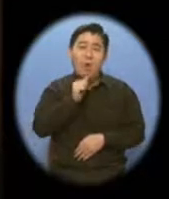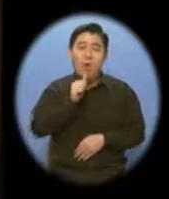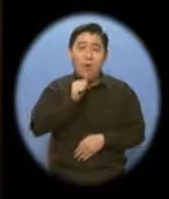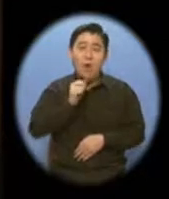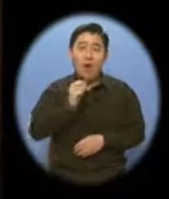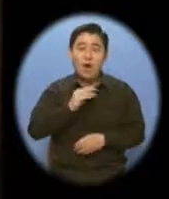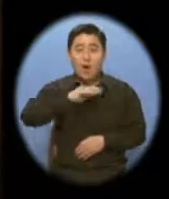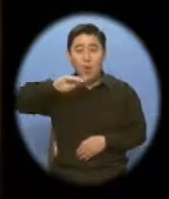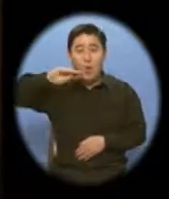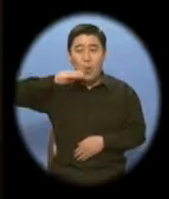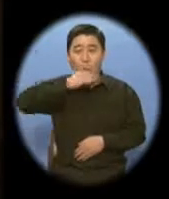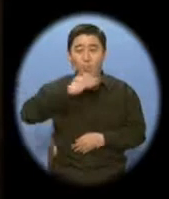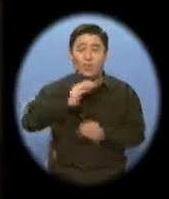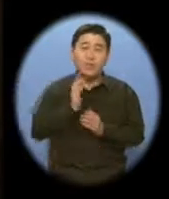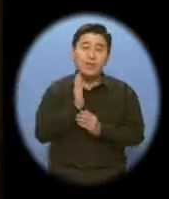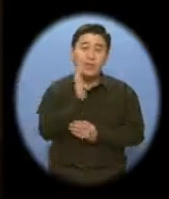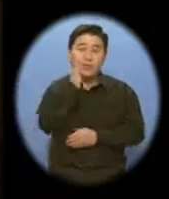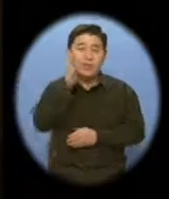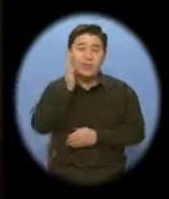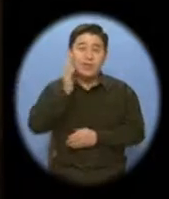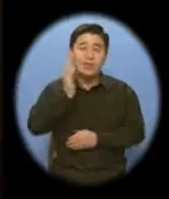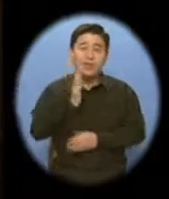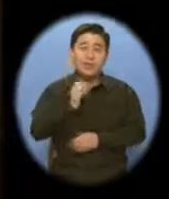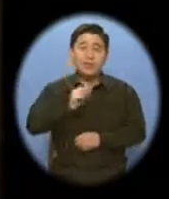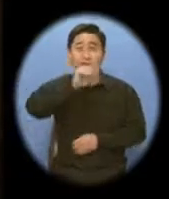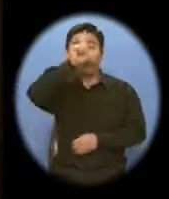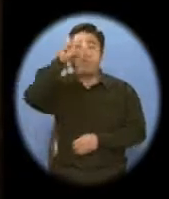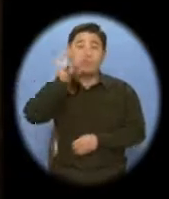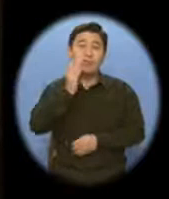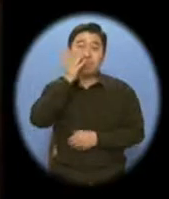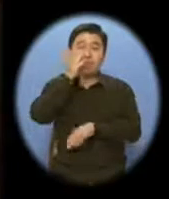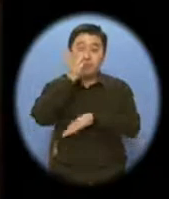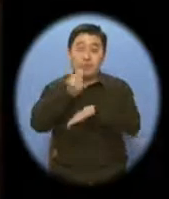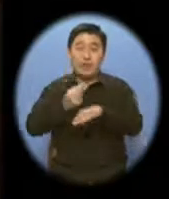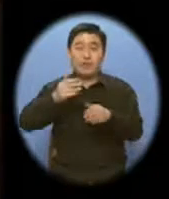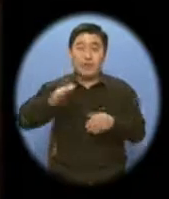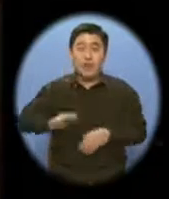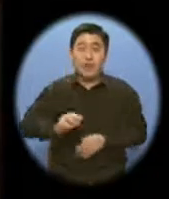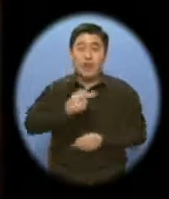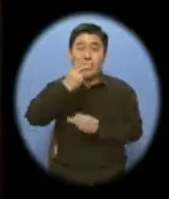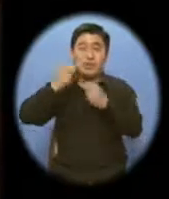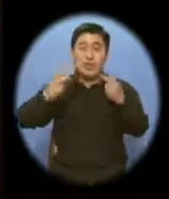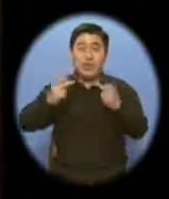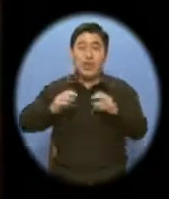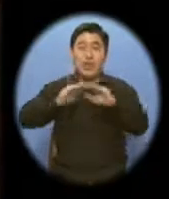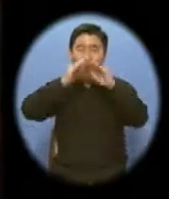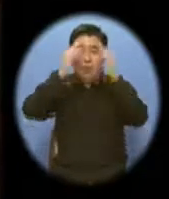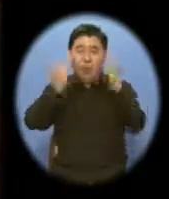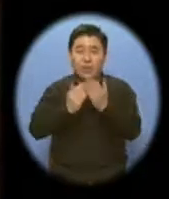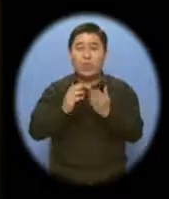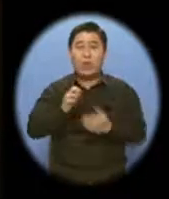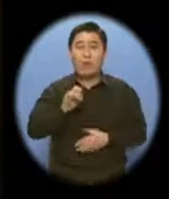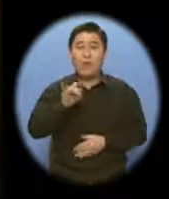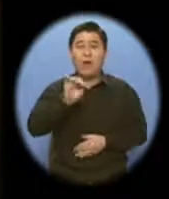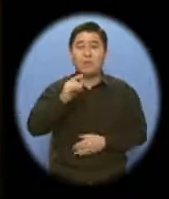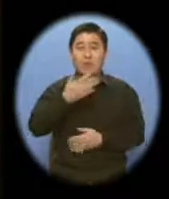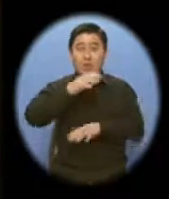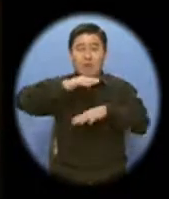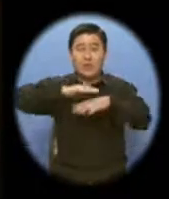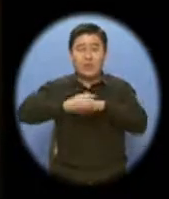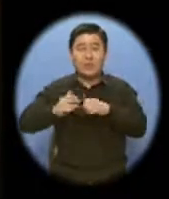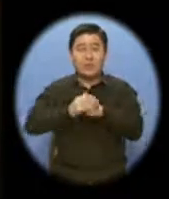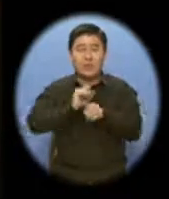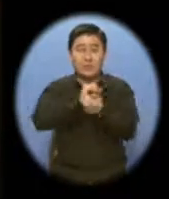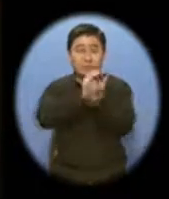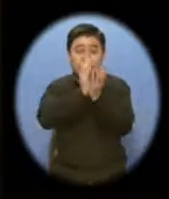달에 푸르게 젖었다 4 넓이는 온통 매물 파시 어서 어 피기 시작한